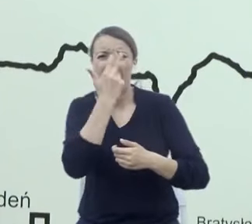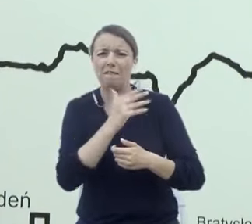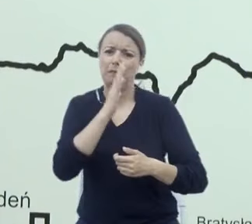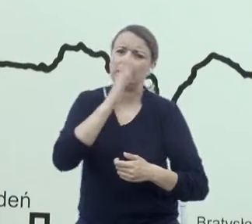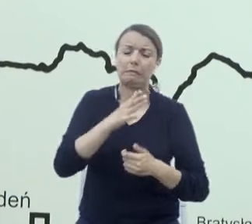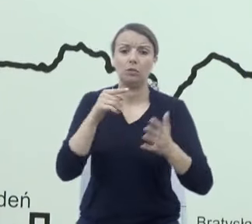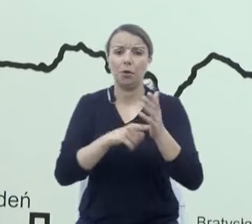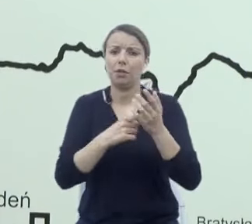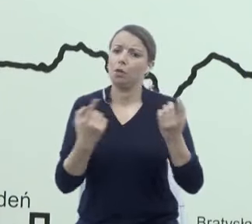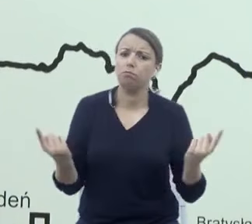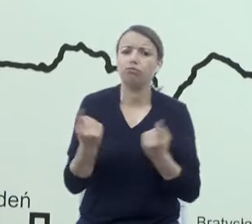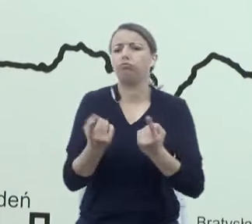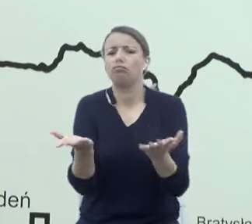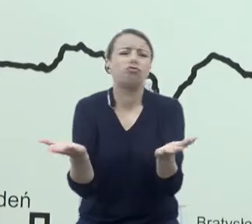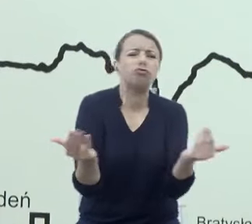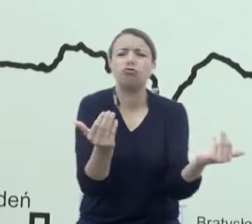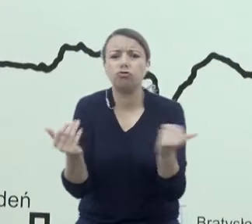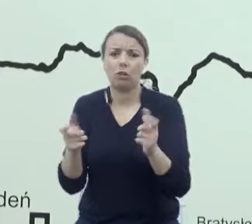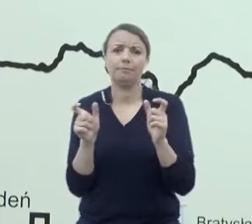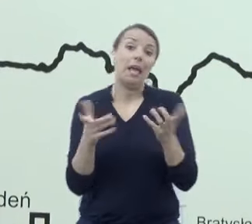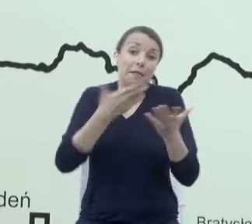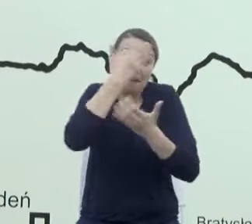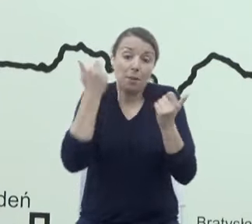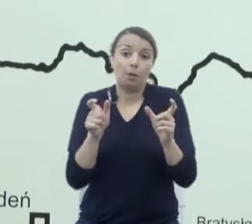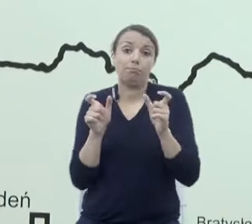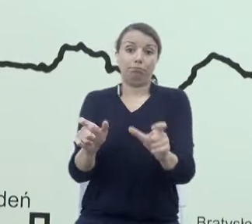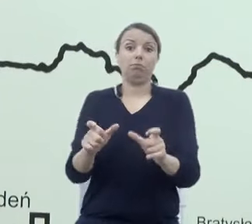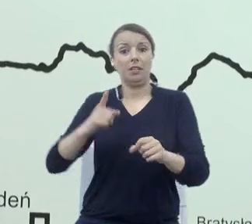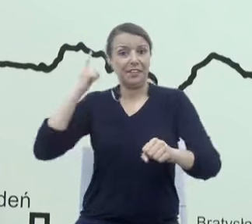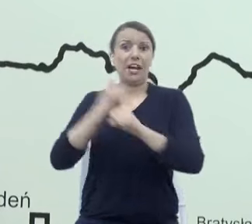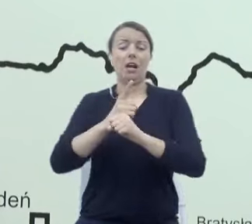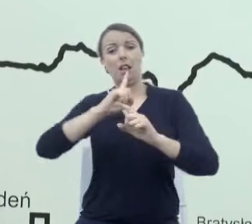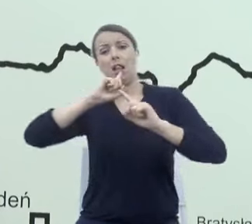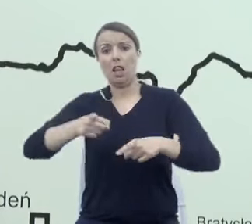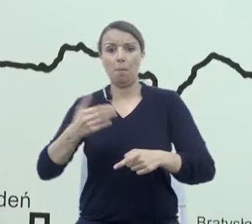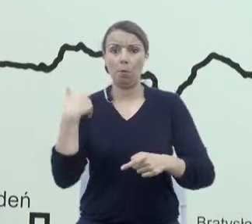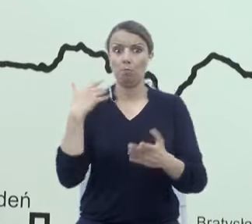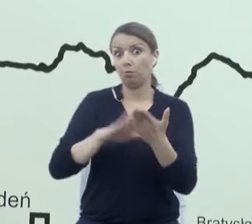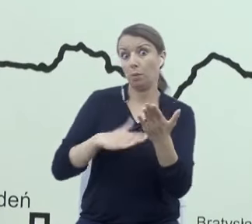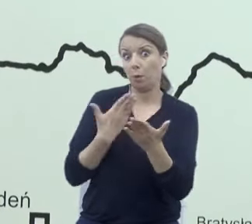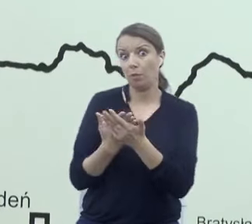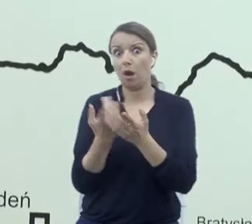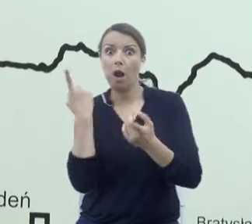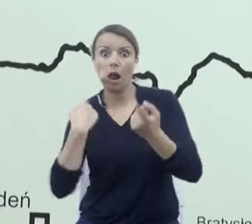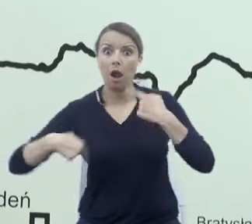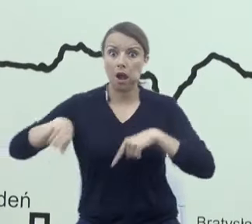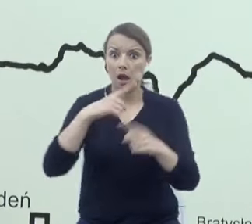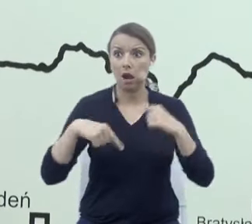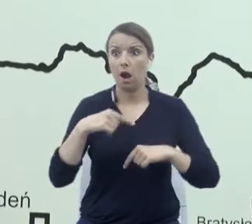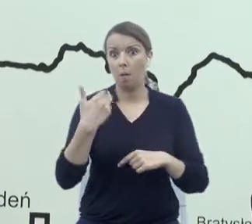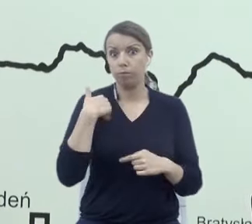poprowadzili i później wyjechali. Czy oni kazali, czy oni zaproponowali. Z naszej perspektywy ważniejsze